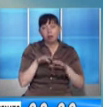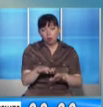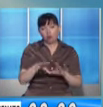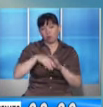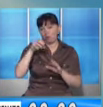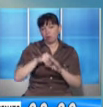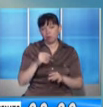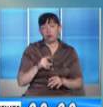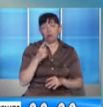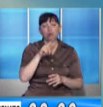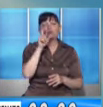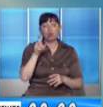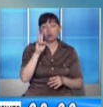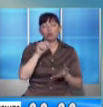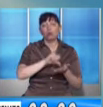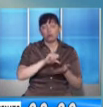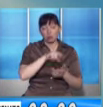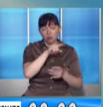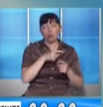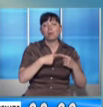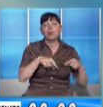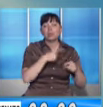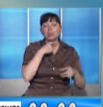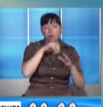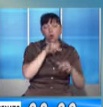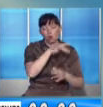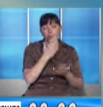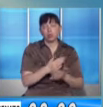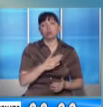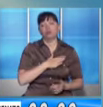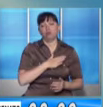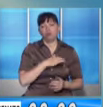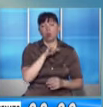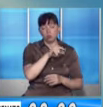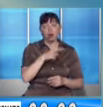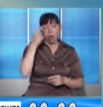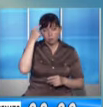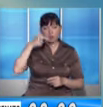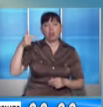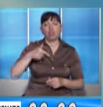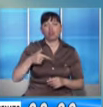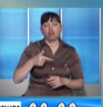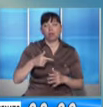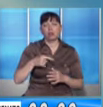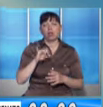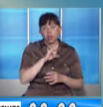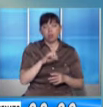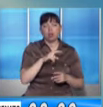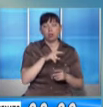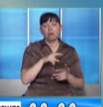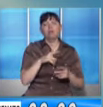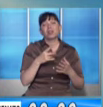care sunt membri în aceste birouri electorale au atât spirit civic cât să ajungă pentru toți. Și da, va